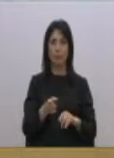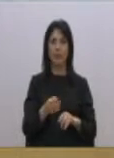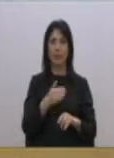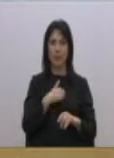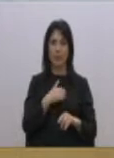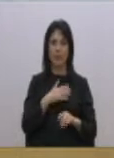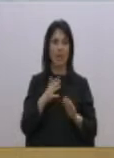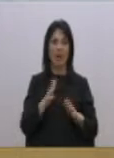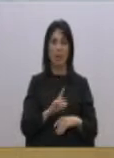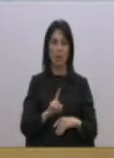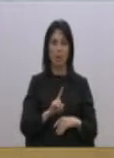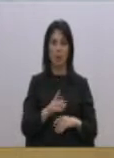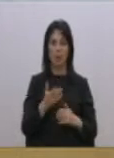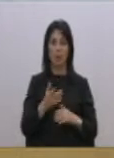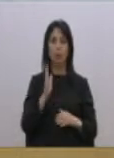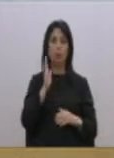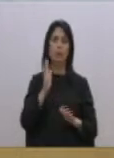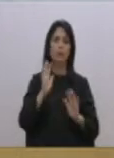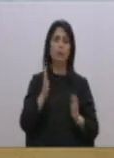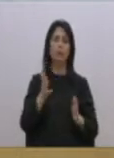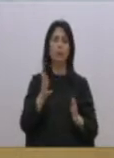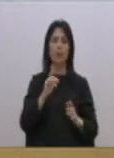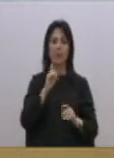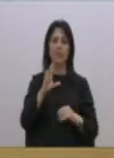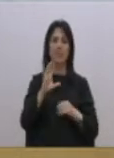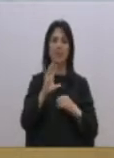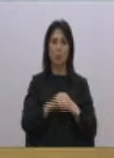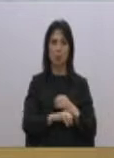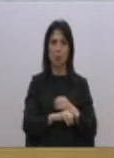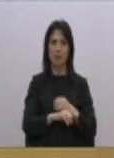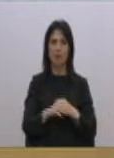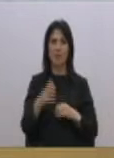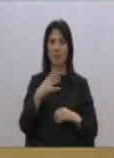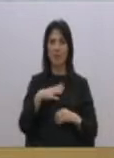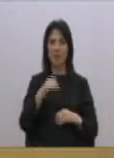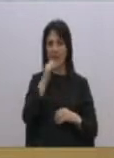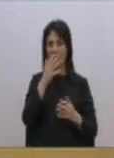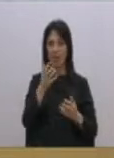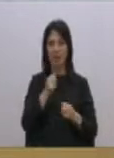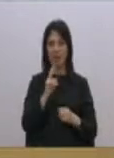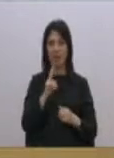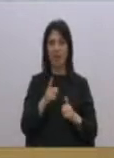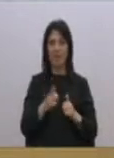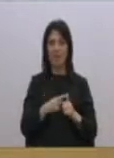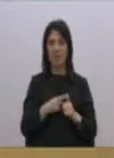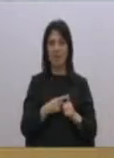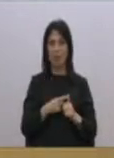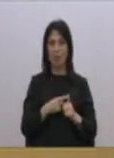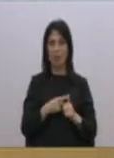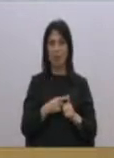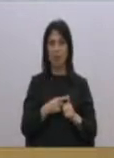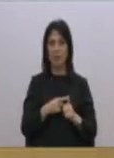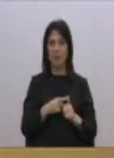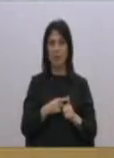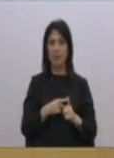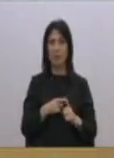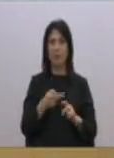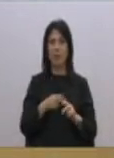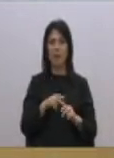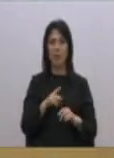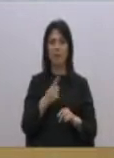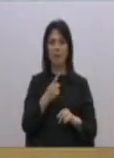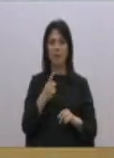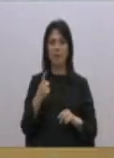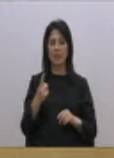იმედია არ მოხდება, მაგრამ თუ ისე მოხდება, რომ წლის ბოლოს საქართველო ვერ მიიღებს კანდიდატის სტატუსს და ამისი